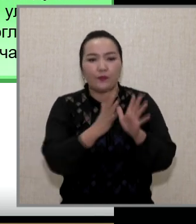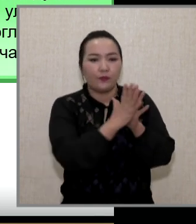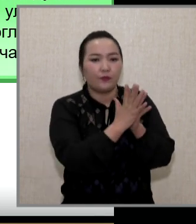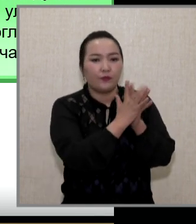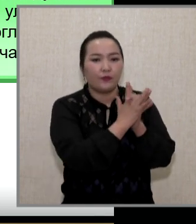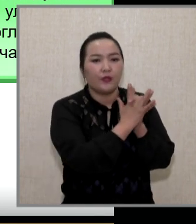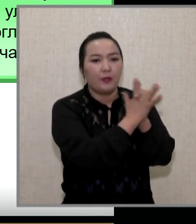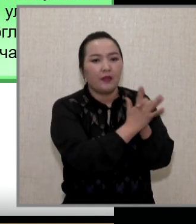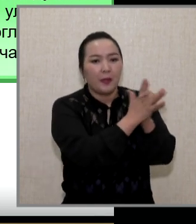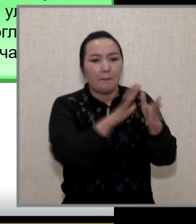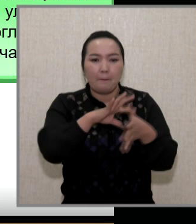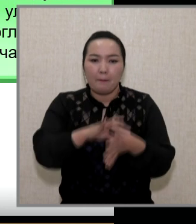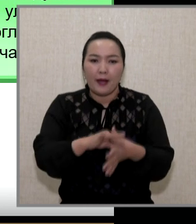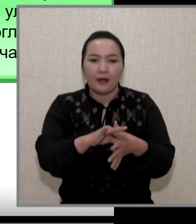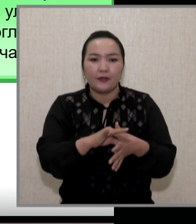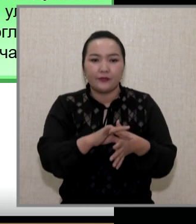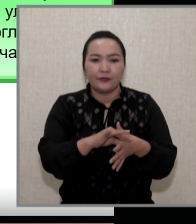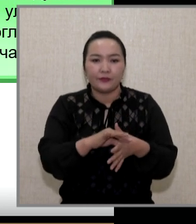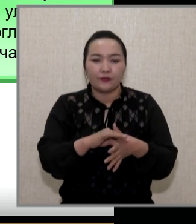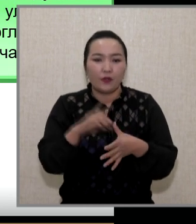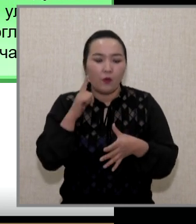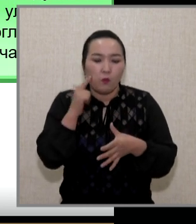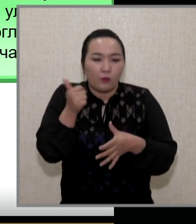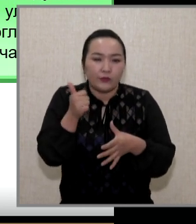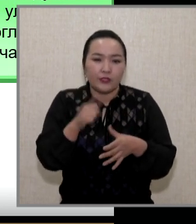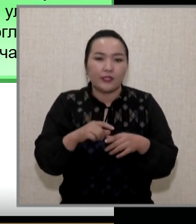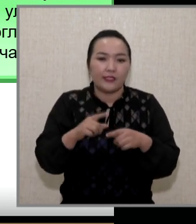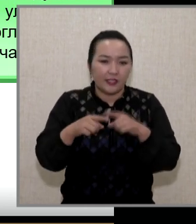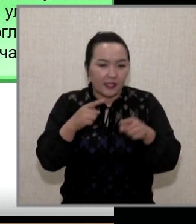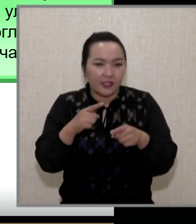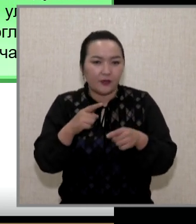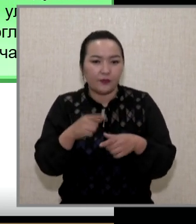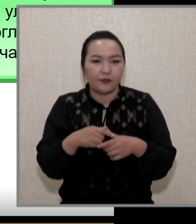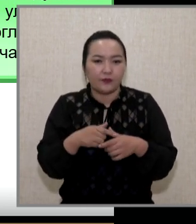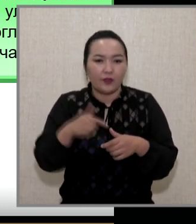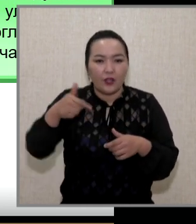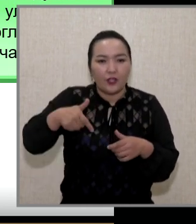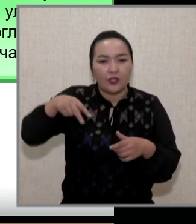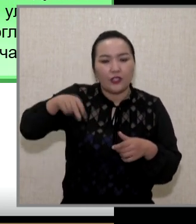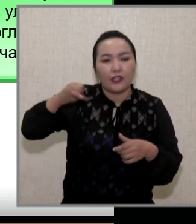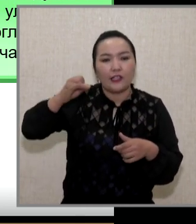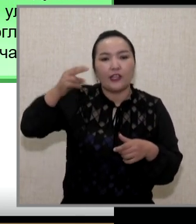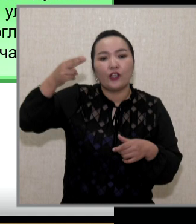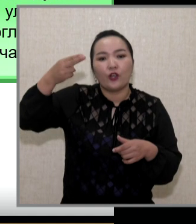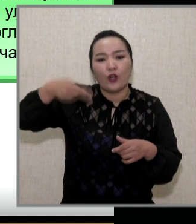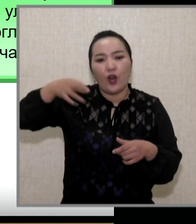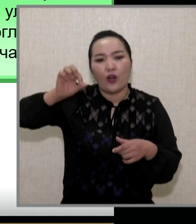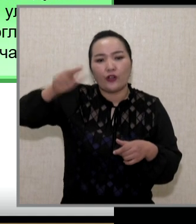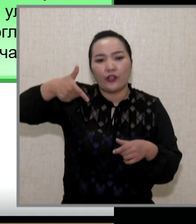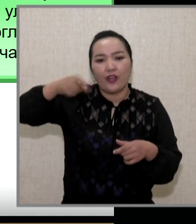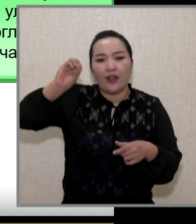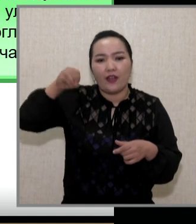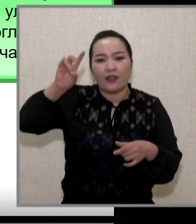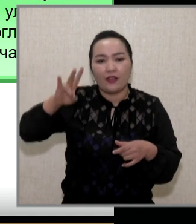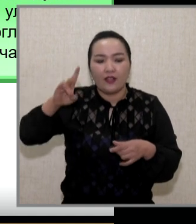байна хүүхдүүдээ. За энэ үхрийн махтай төстэй боловч нүүрс ус чихрлийн зүйл ихтэй. Бас гликогийн нийлбэг учраар ходоод нь чинхэн сайн.